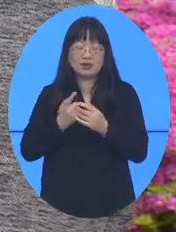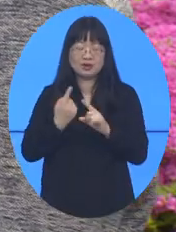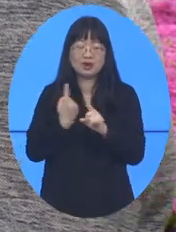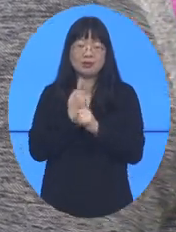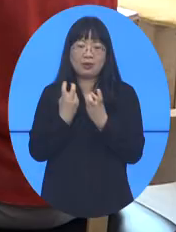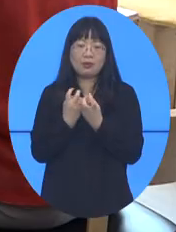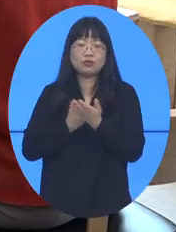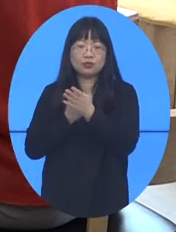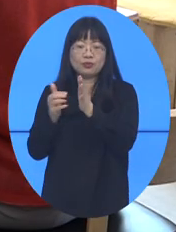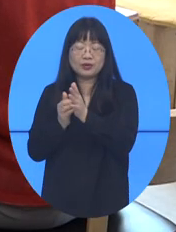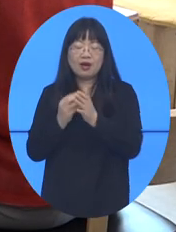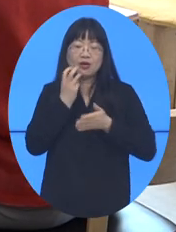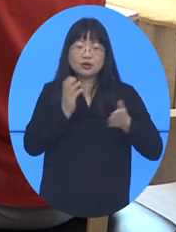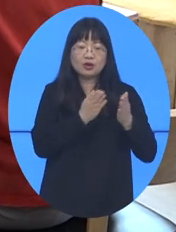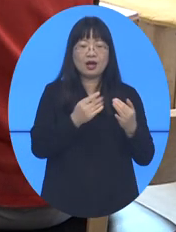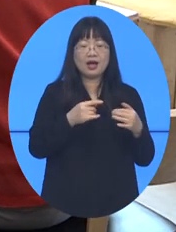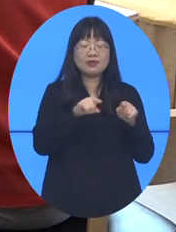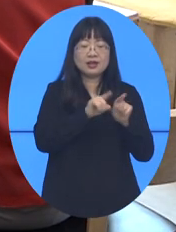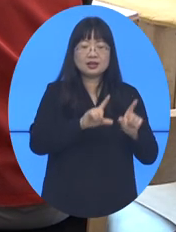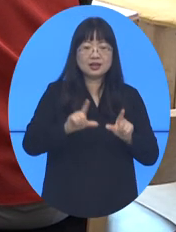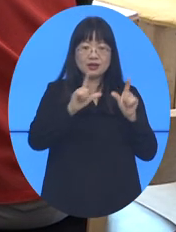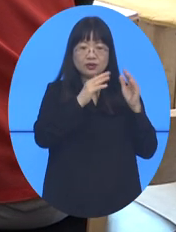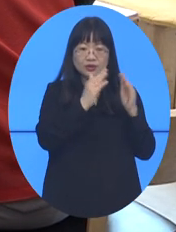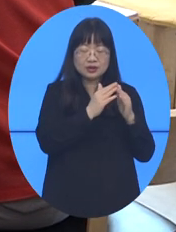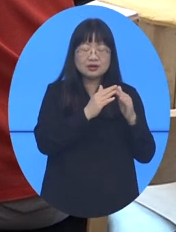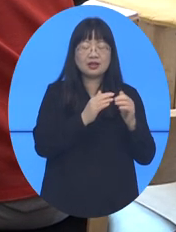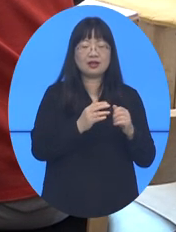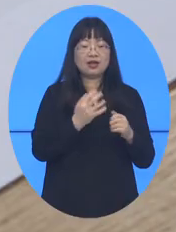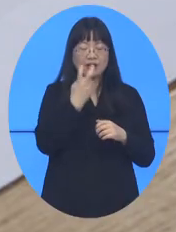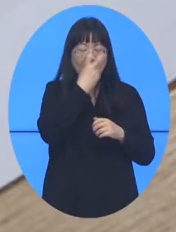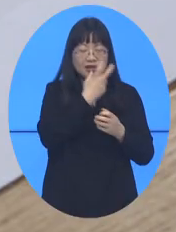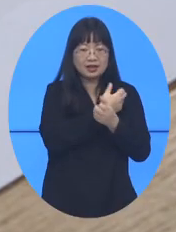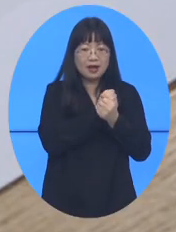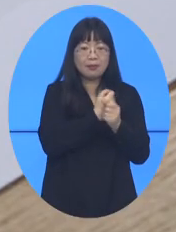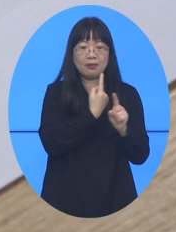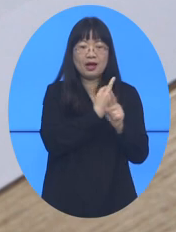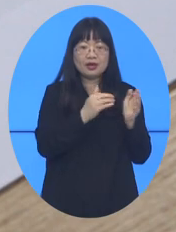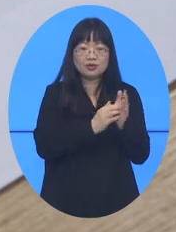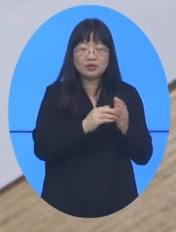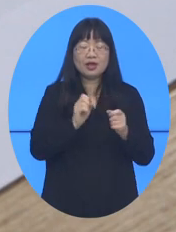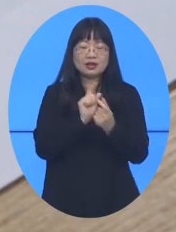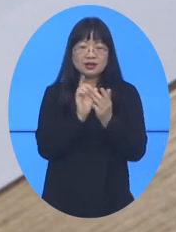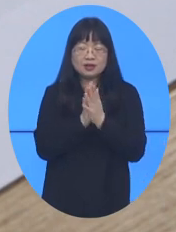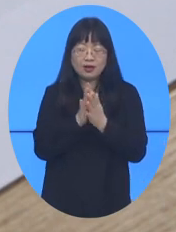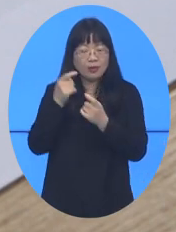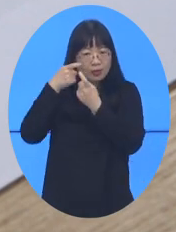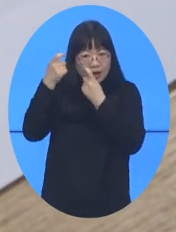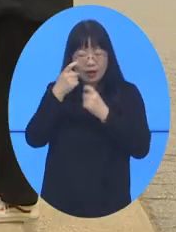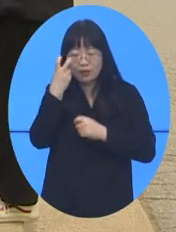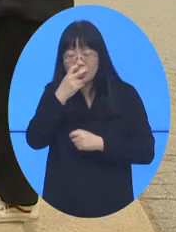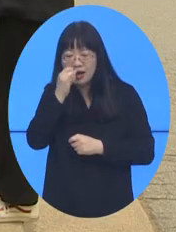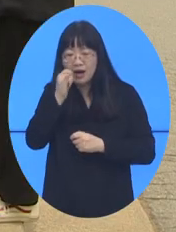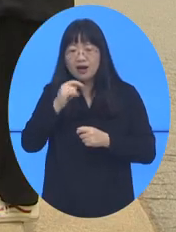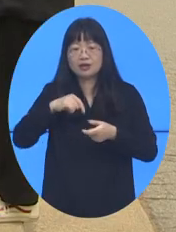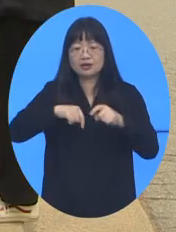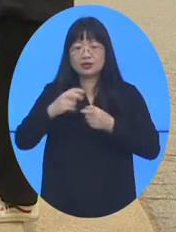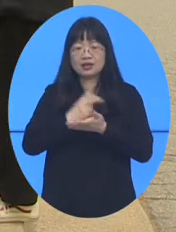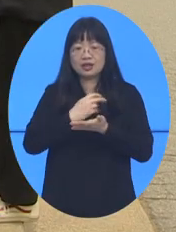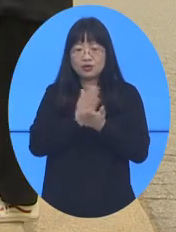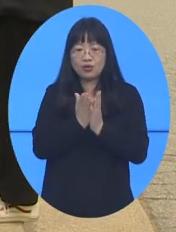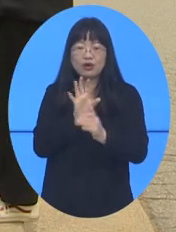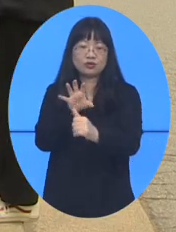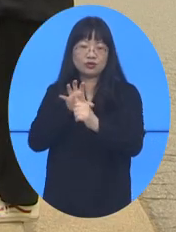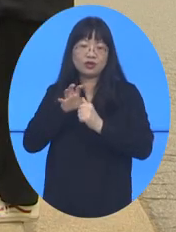추진합니다 경기도 공동주택관리규약 준칙 개정과 단기근로계약 실태조사 등 다양한 정책